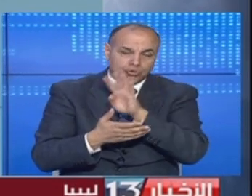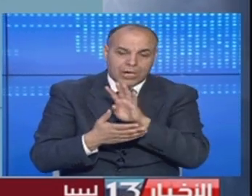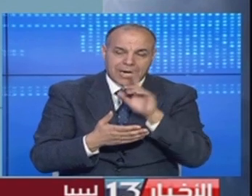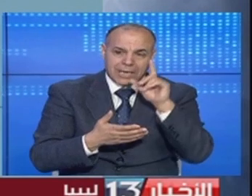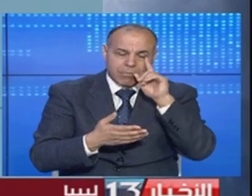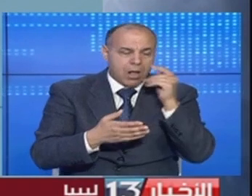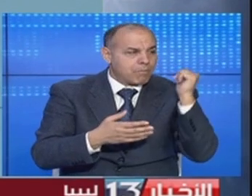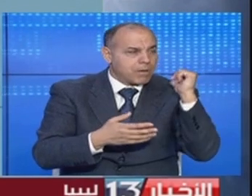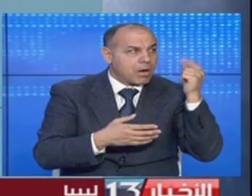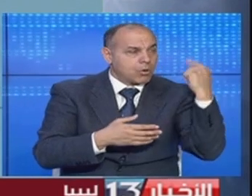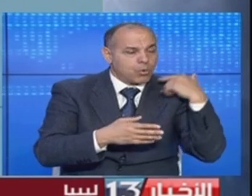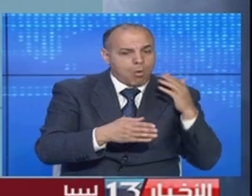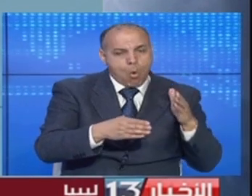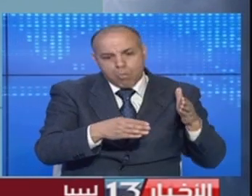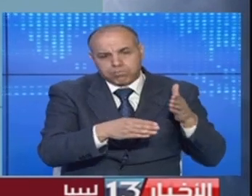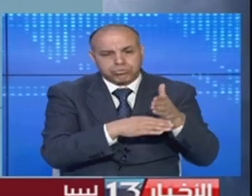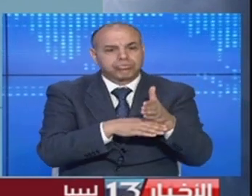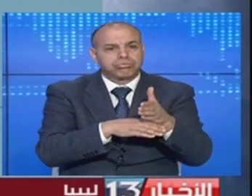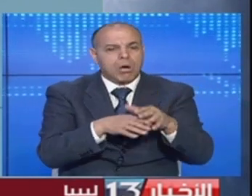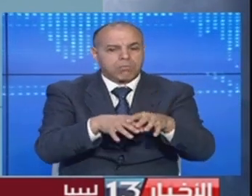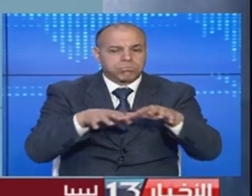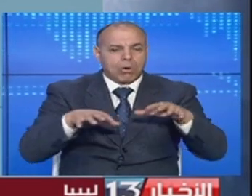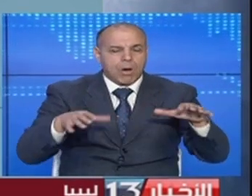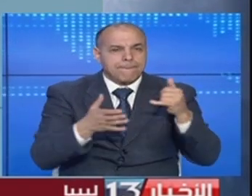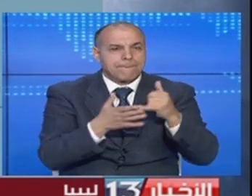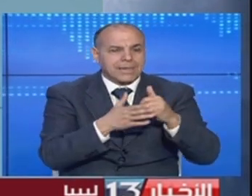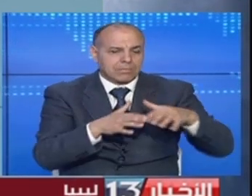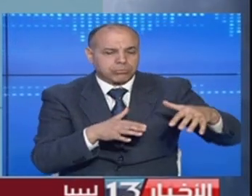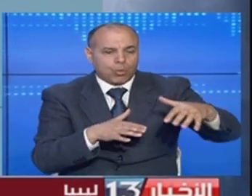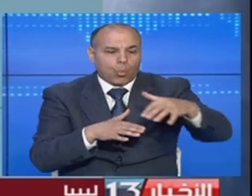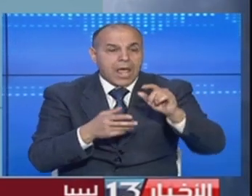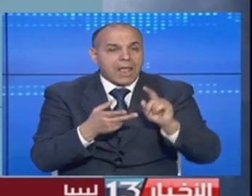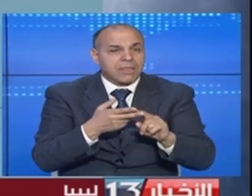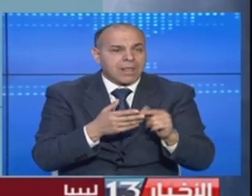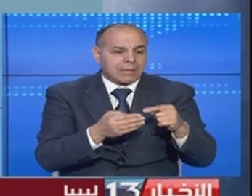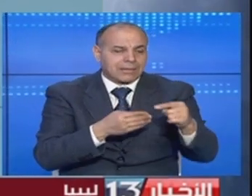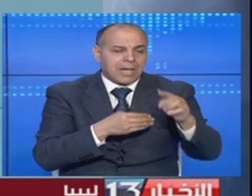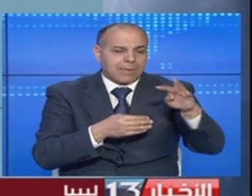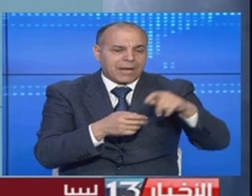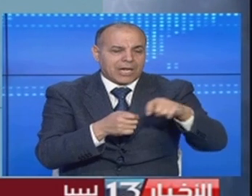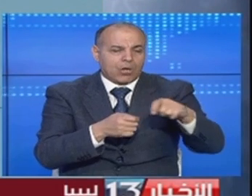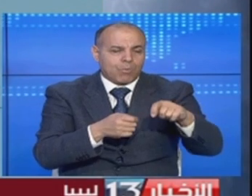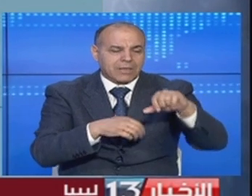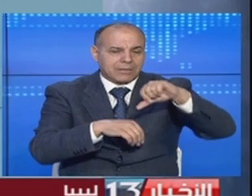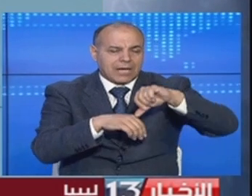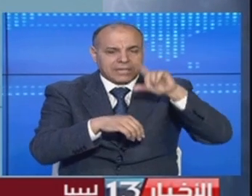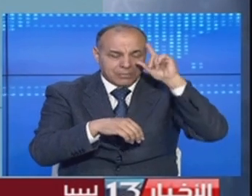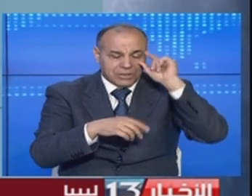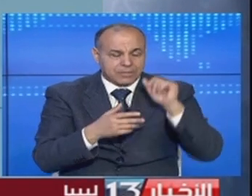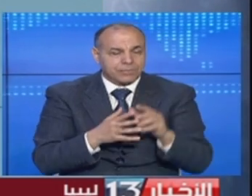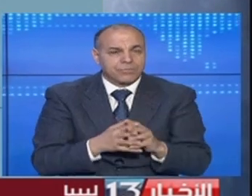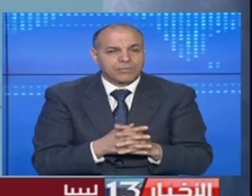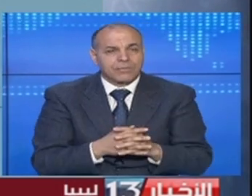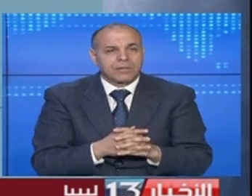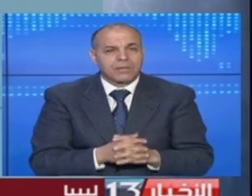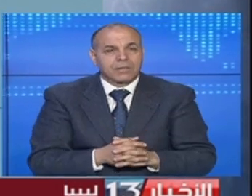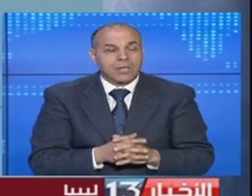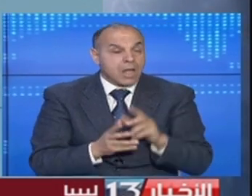شنت امس الاول هجوما واسعا على منطقه العزيزيه التي تبعد نحو اربعين كيلومترا عن العاصمه